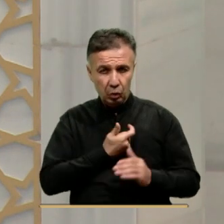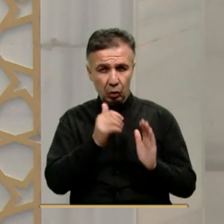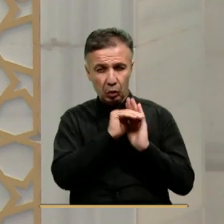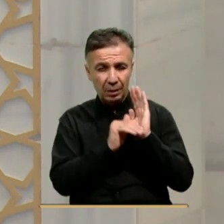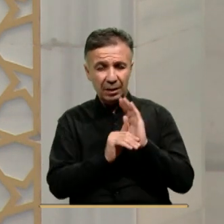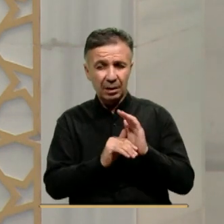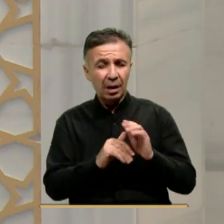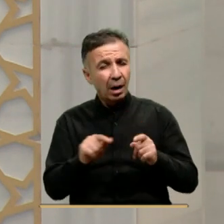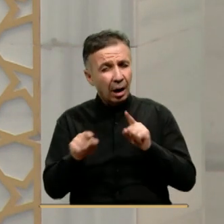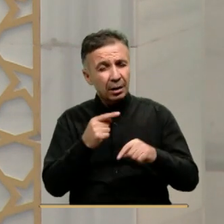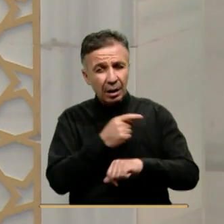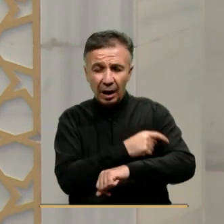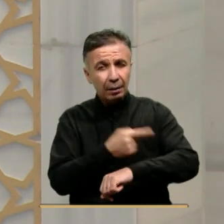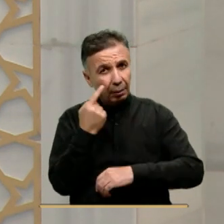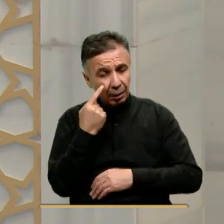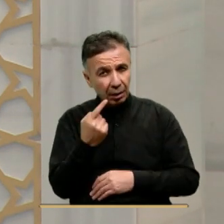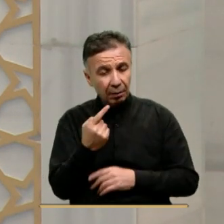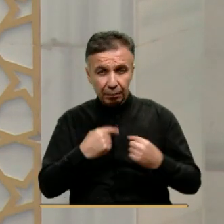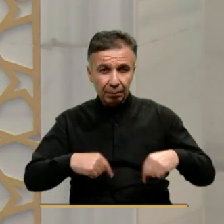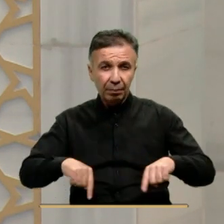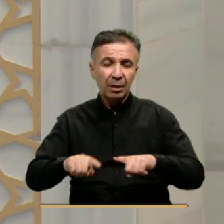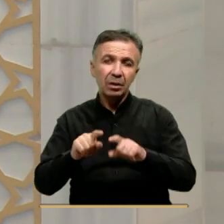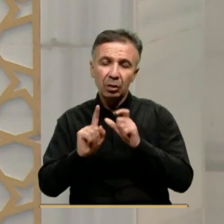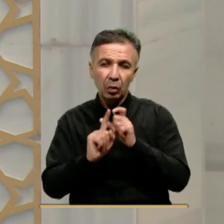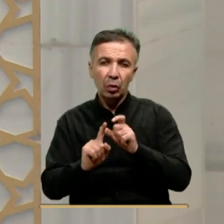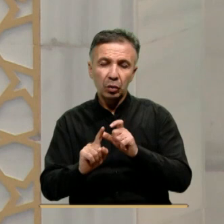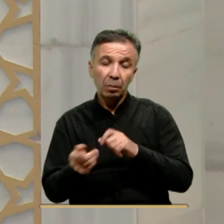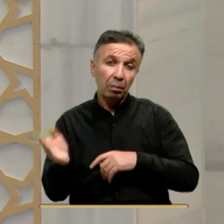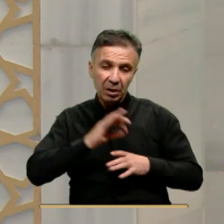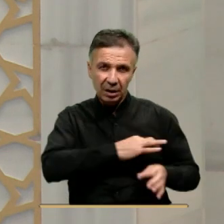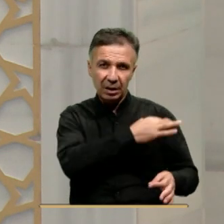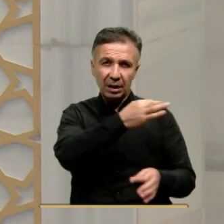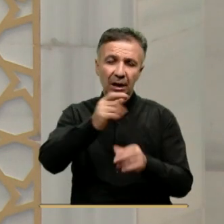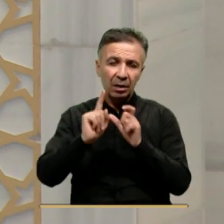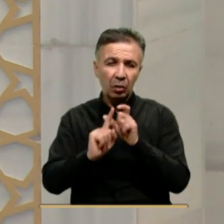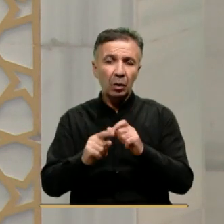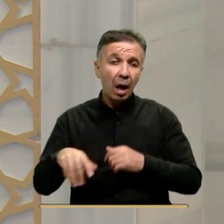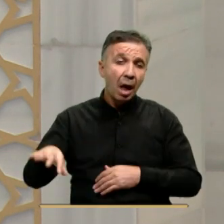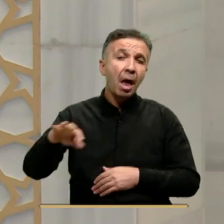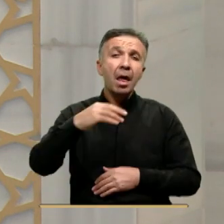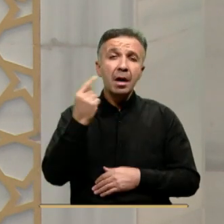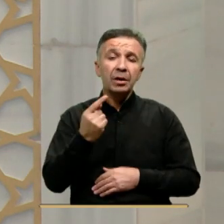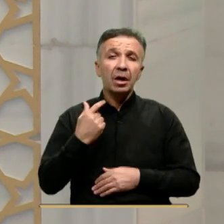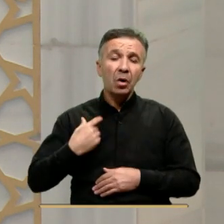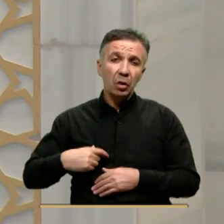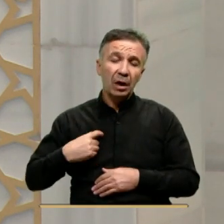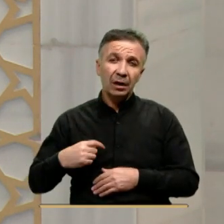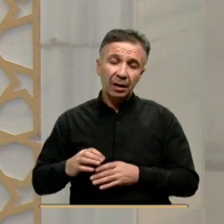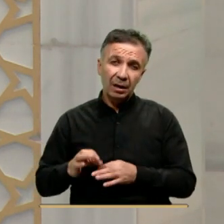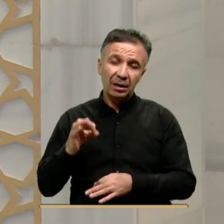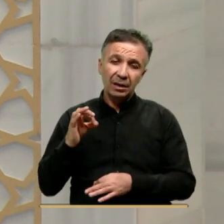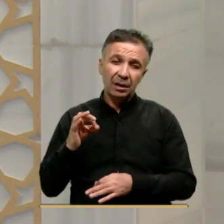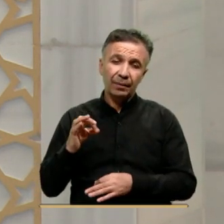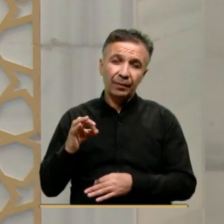bakalım bizi koruyordur diğer insanları koruyordur ve her şeyi Özellikle insanın